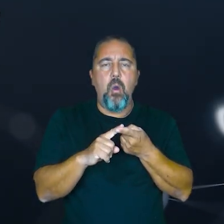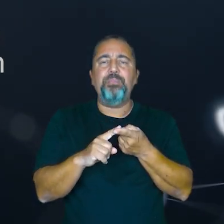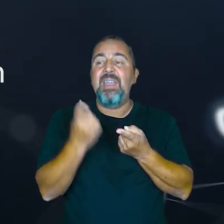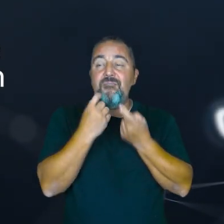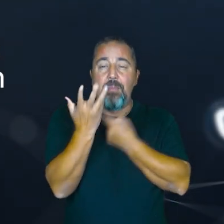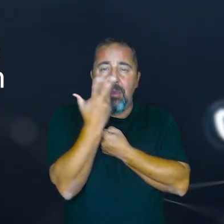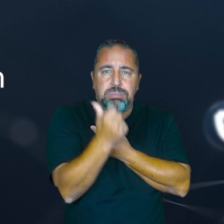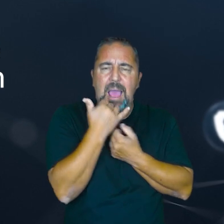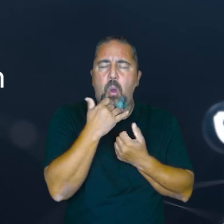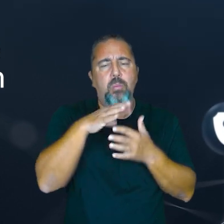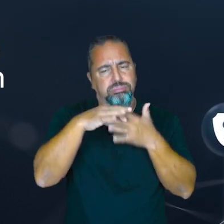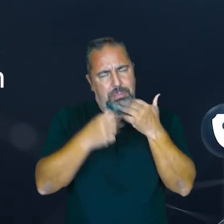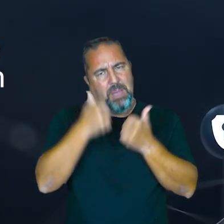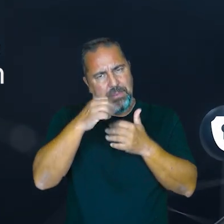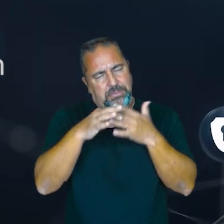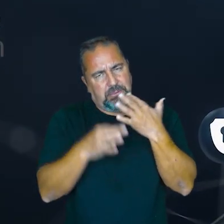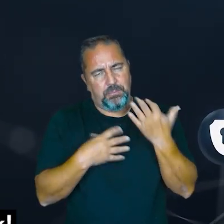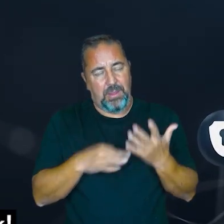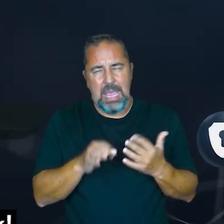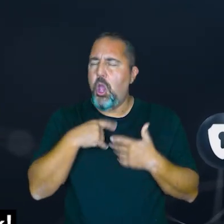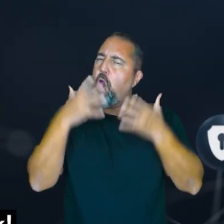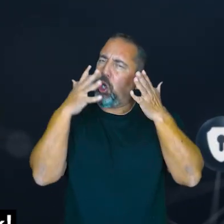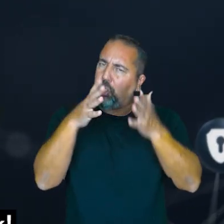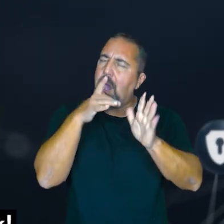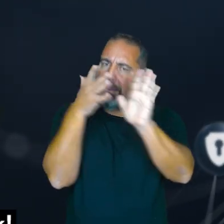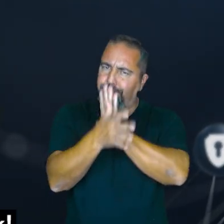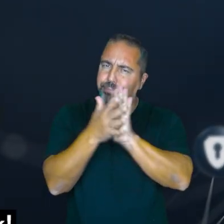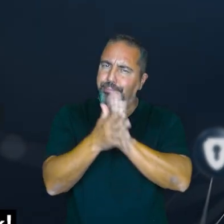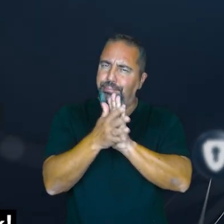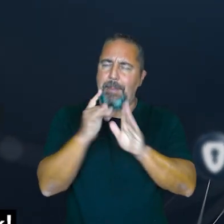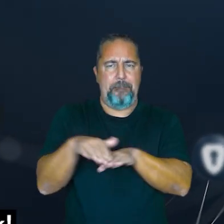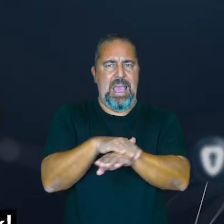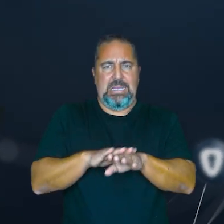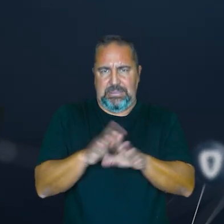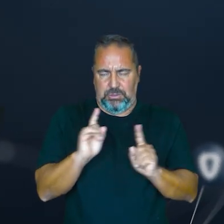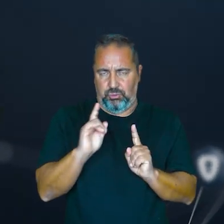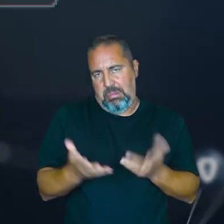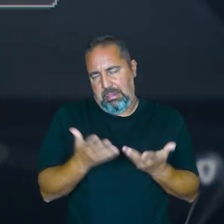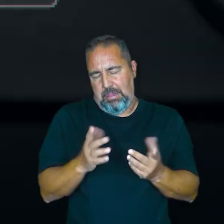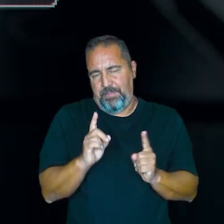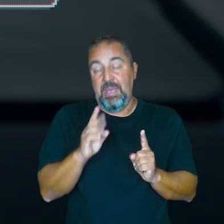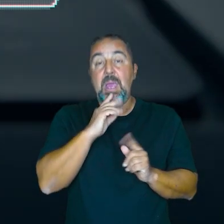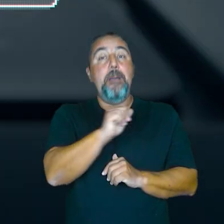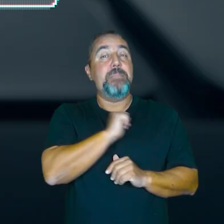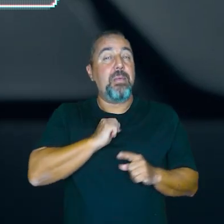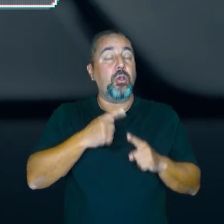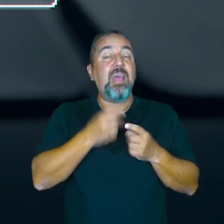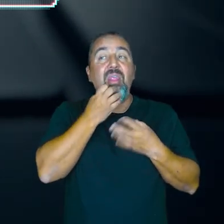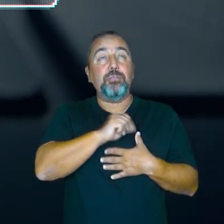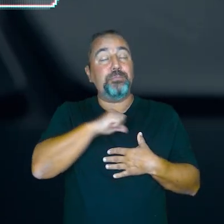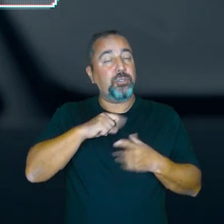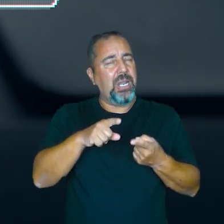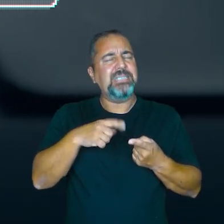iruzurrak, informazio galerak eta abar saihestuz. Ikus ditzagun oinarrizko aholku batzuk. Zure